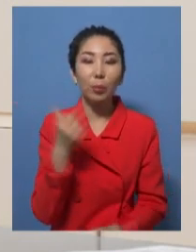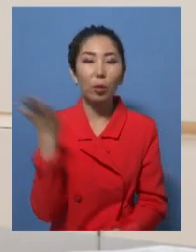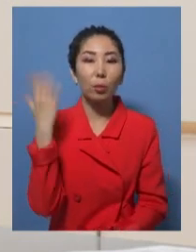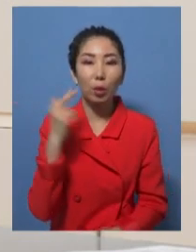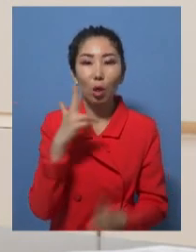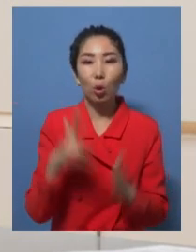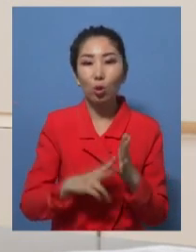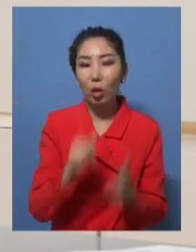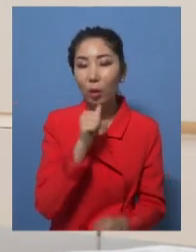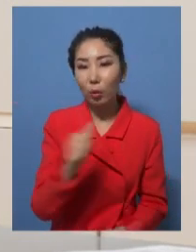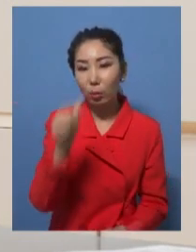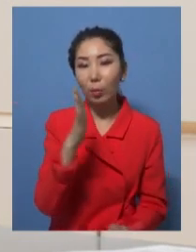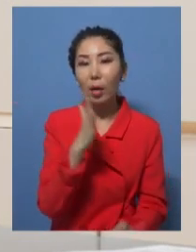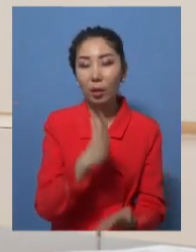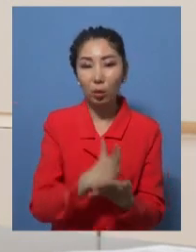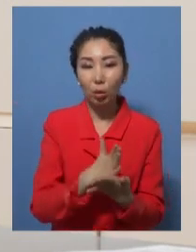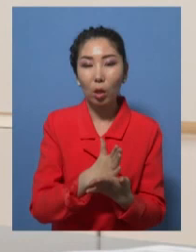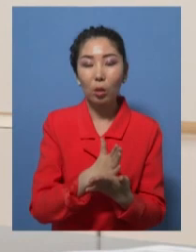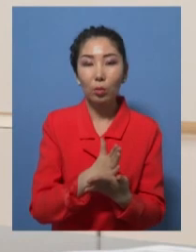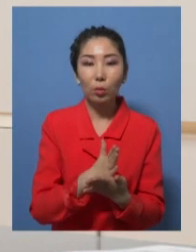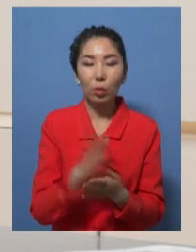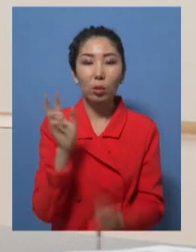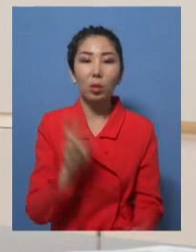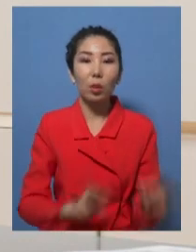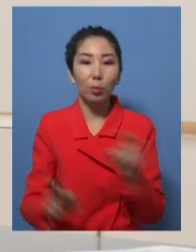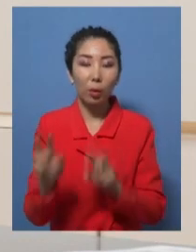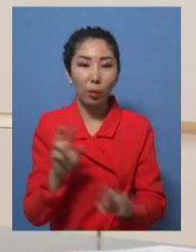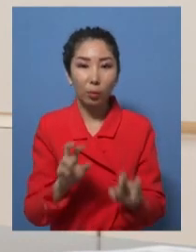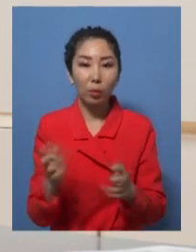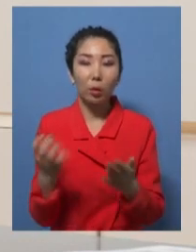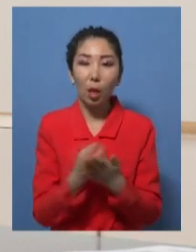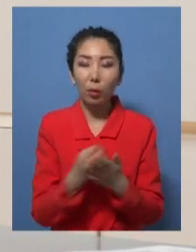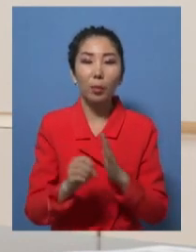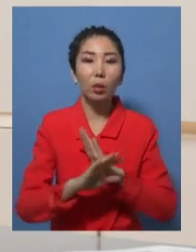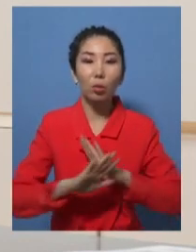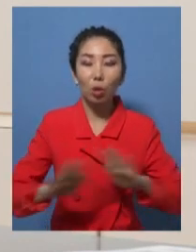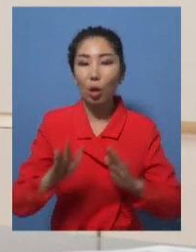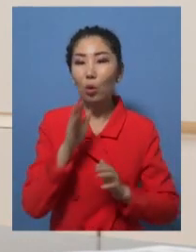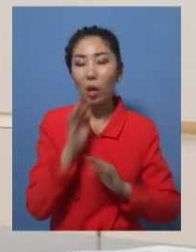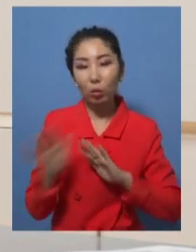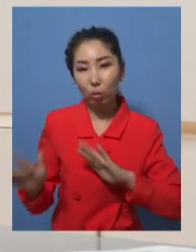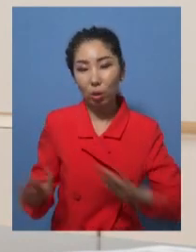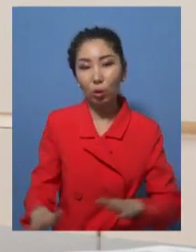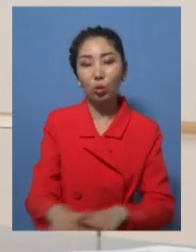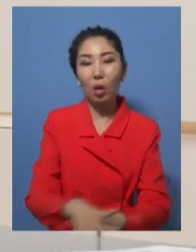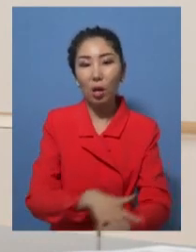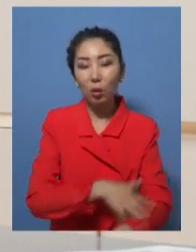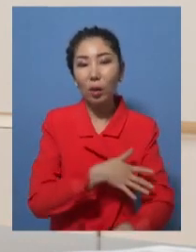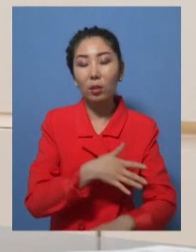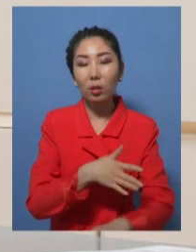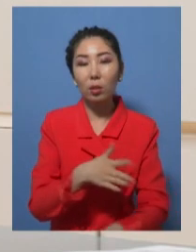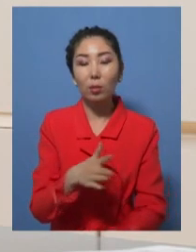үш ай бұрын бар еді деп сосын өздері сосын іздеп таба алмайды. Ол арада уақыт өткізіп алғаннан кейін келіп полицияға айтып